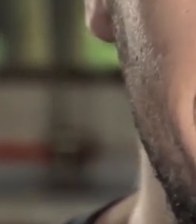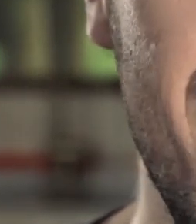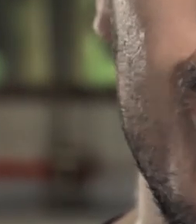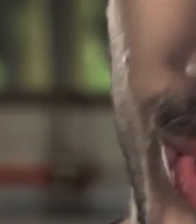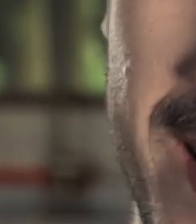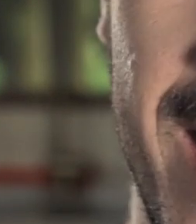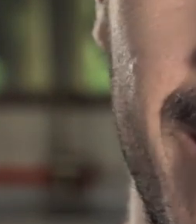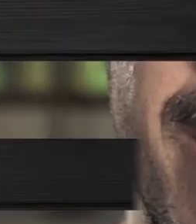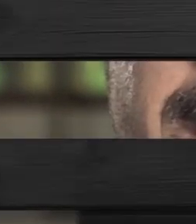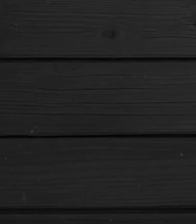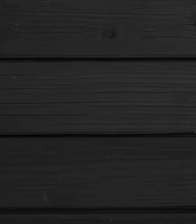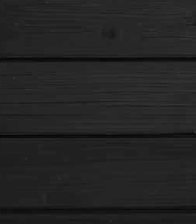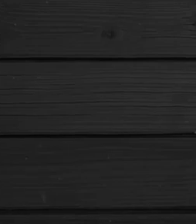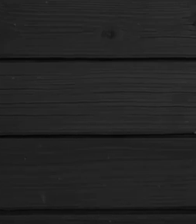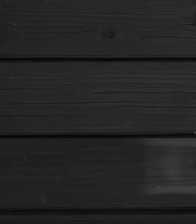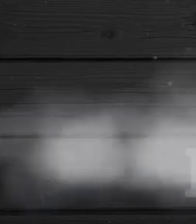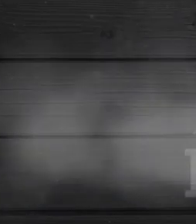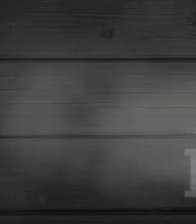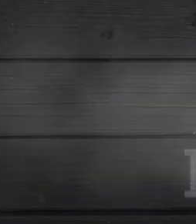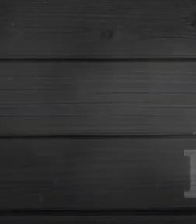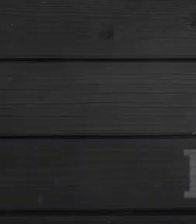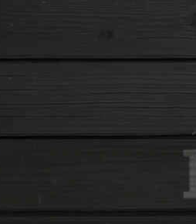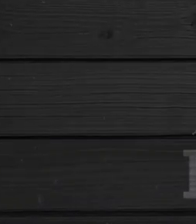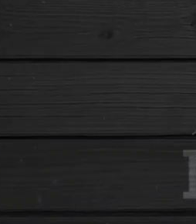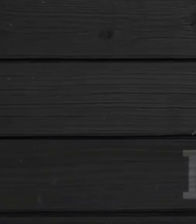Καλώς ήρθατε στο Kitchen Lab.